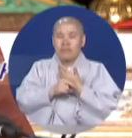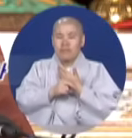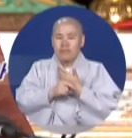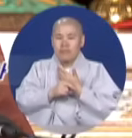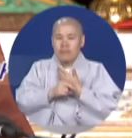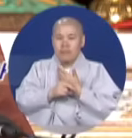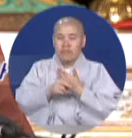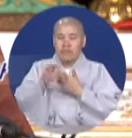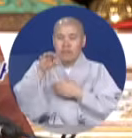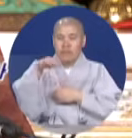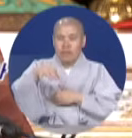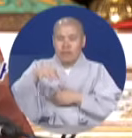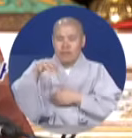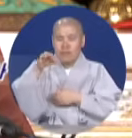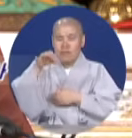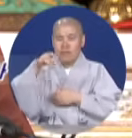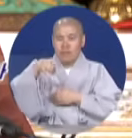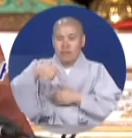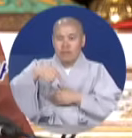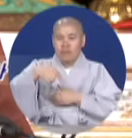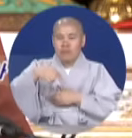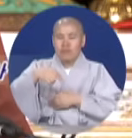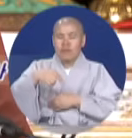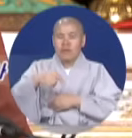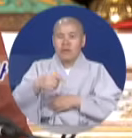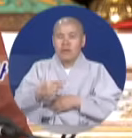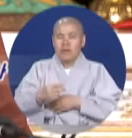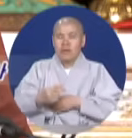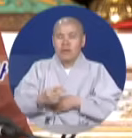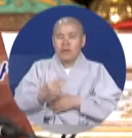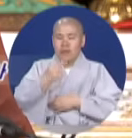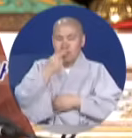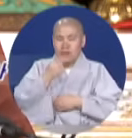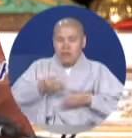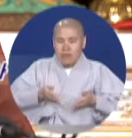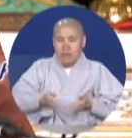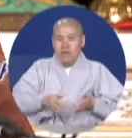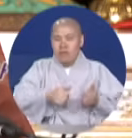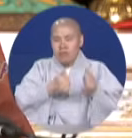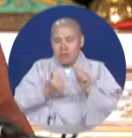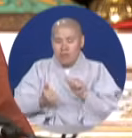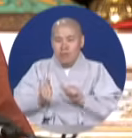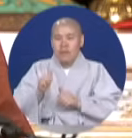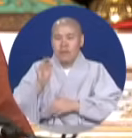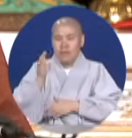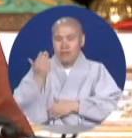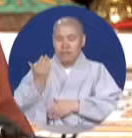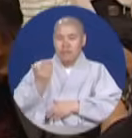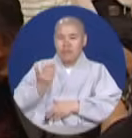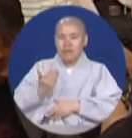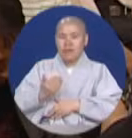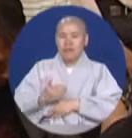여기서는 우이생사라 하위자 생사가 된다 이렇게 말씀을 하셨어요.